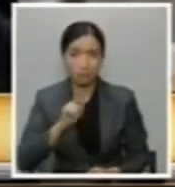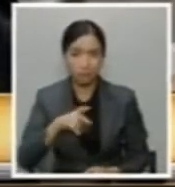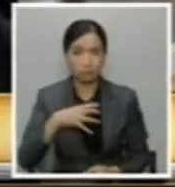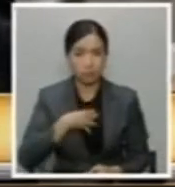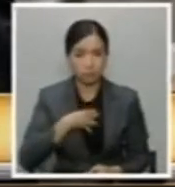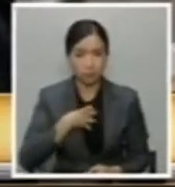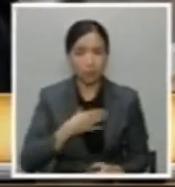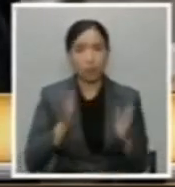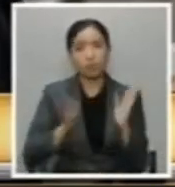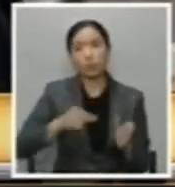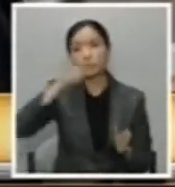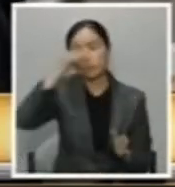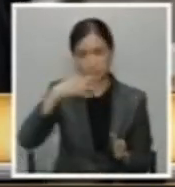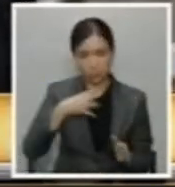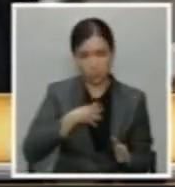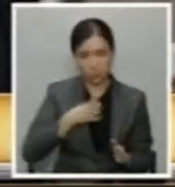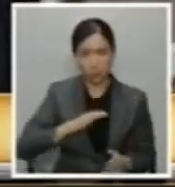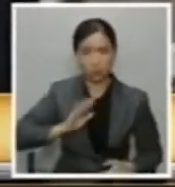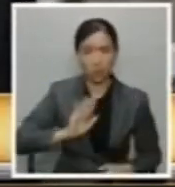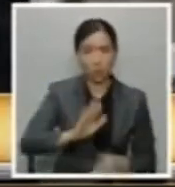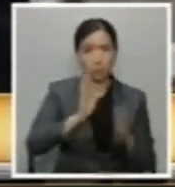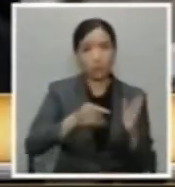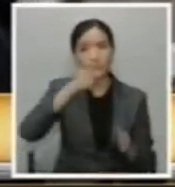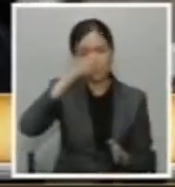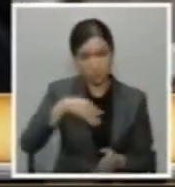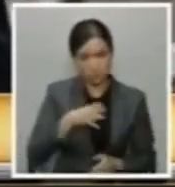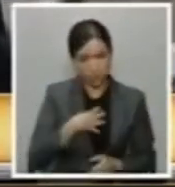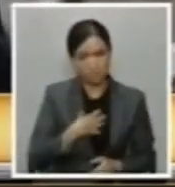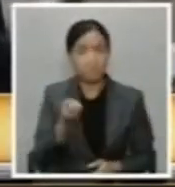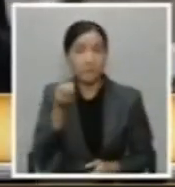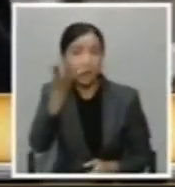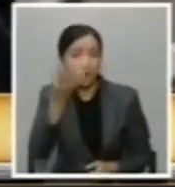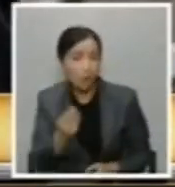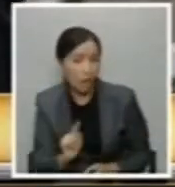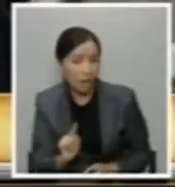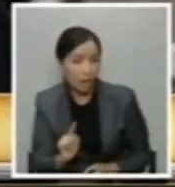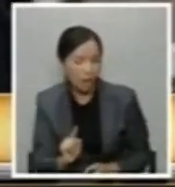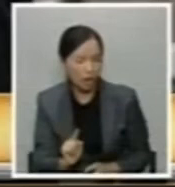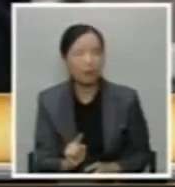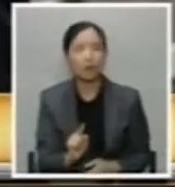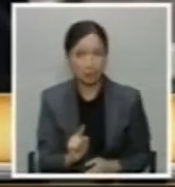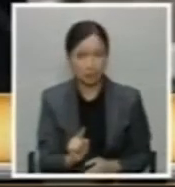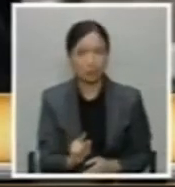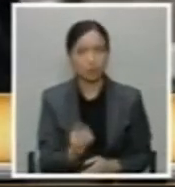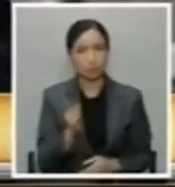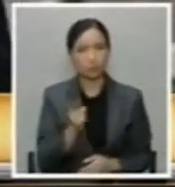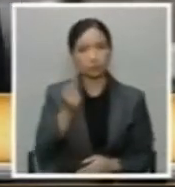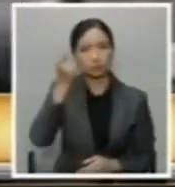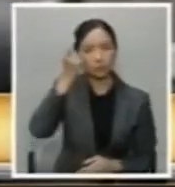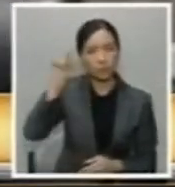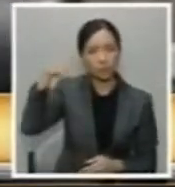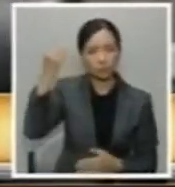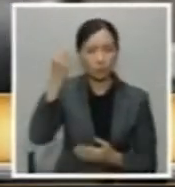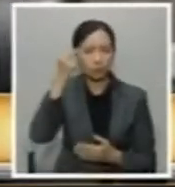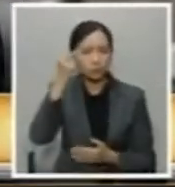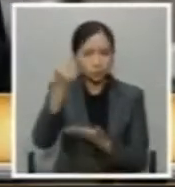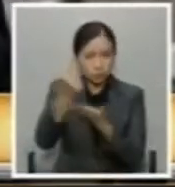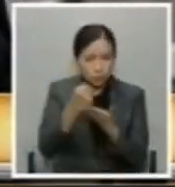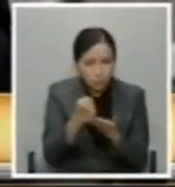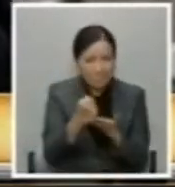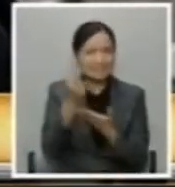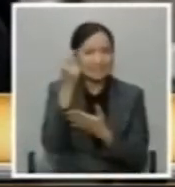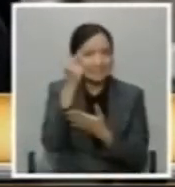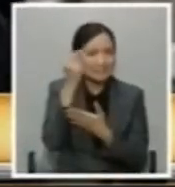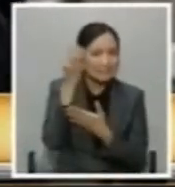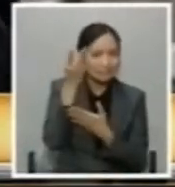คนไทยต่อเรื่องนี้เนี่ยมันมีมากแค่ไหนเราต้องทำความเข้าใจกับประเด็นนี้ก่อนนะครับเราถึงจะมาช่วยกันคิดได้นะครับว่